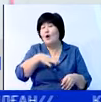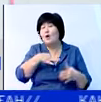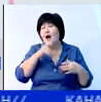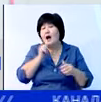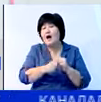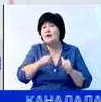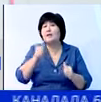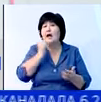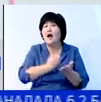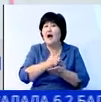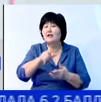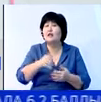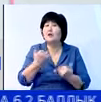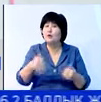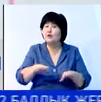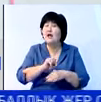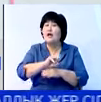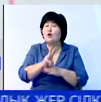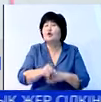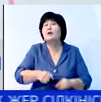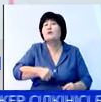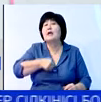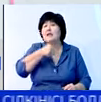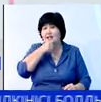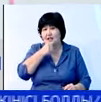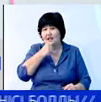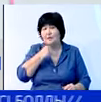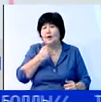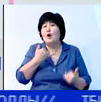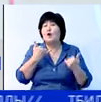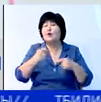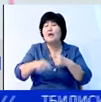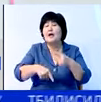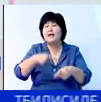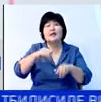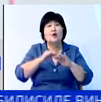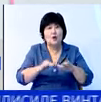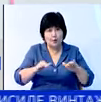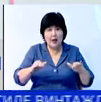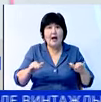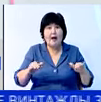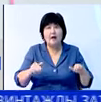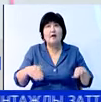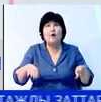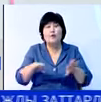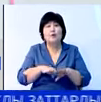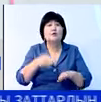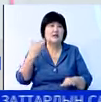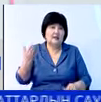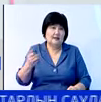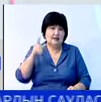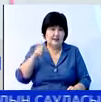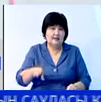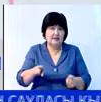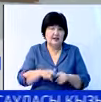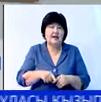осылай құрметпен есейіп, құрметпен кейінгі ұрпаққа осы Сәкен сияқты